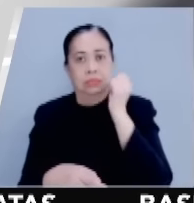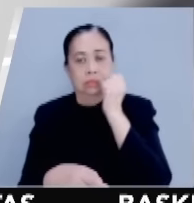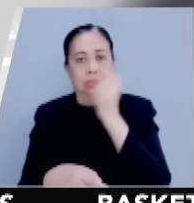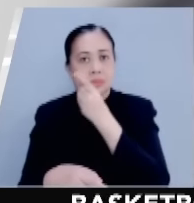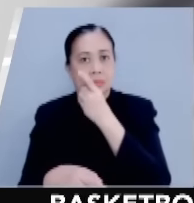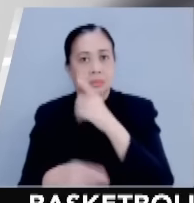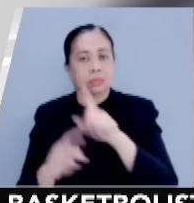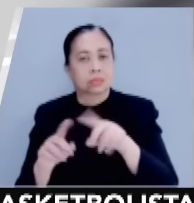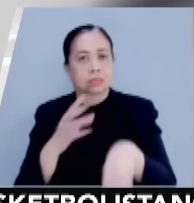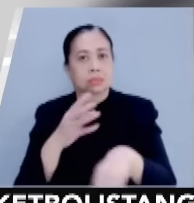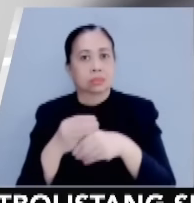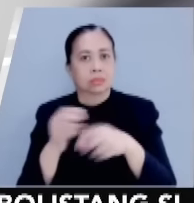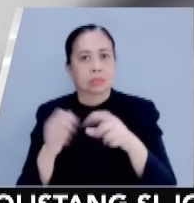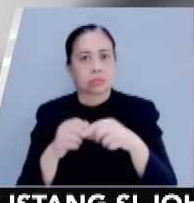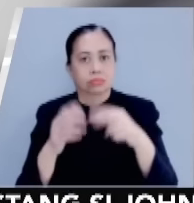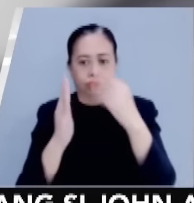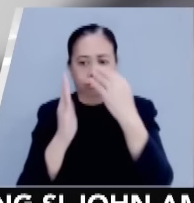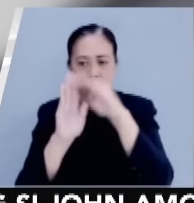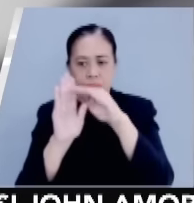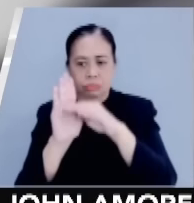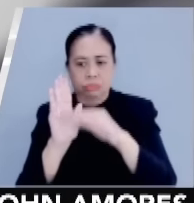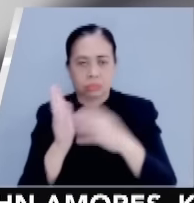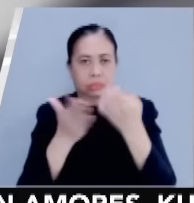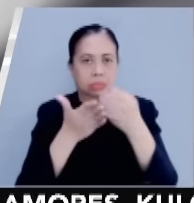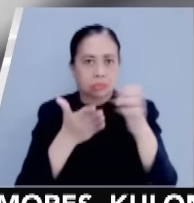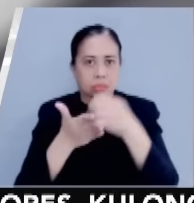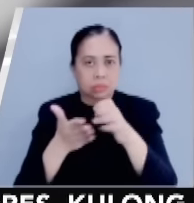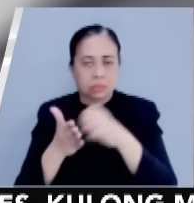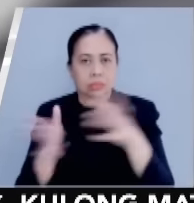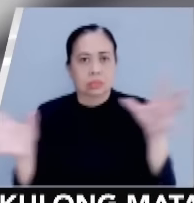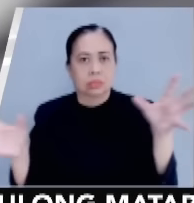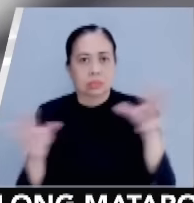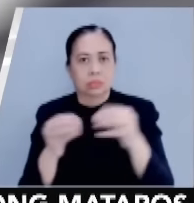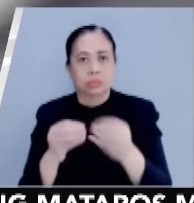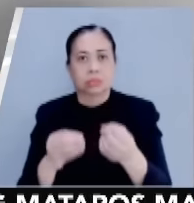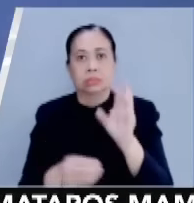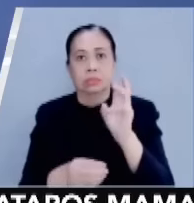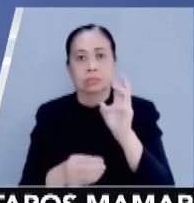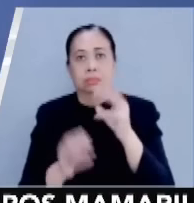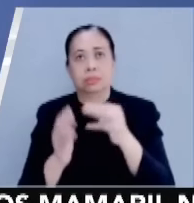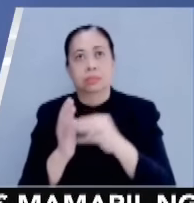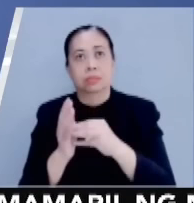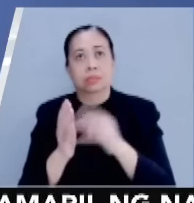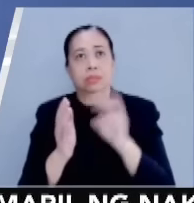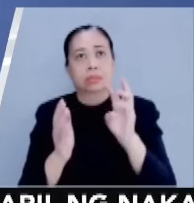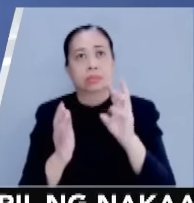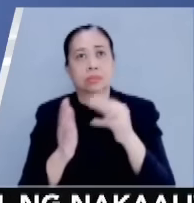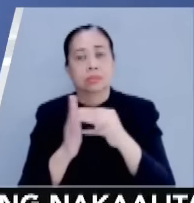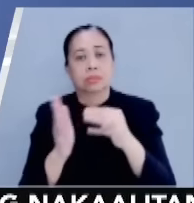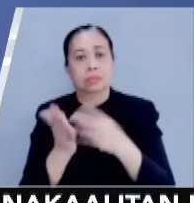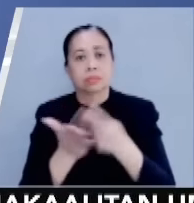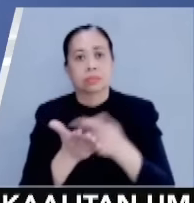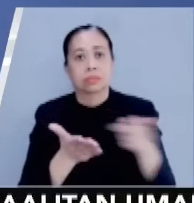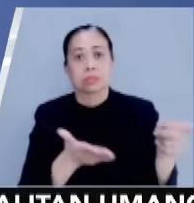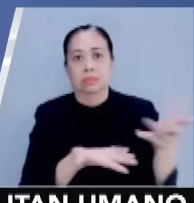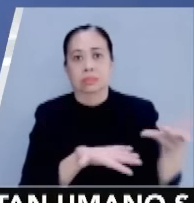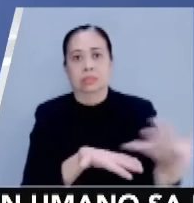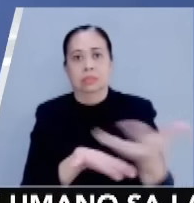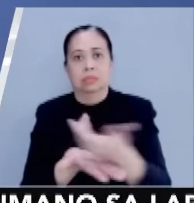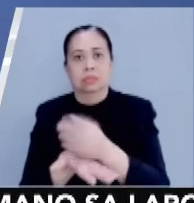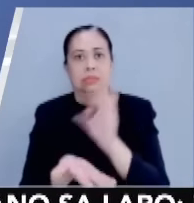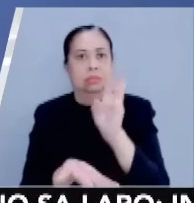ang breakdown ng makagamitan at total cost na nagkakahalaga ng 16 million pesos. Nag-solicit siya ng 16